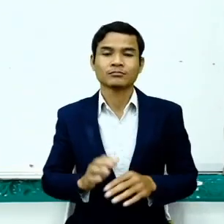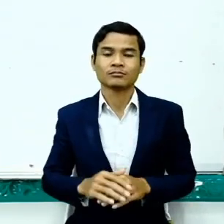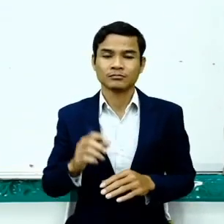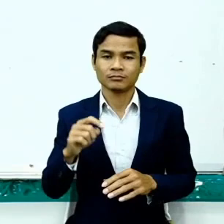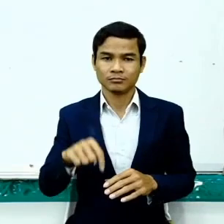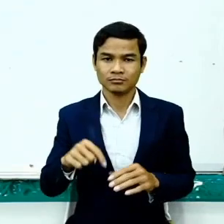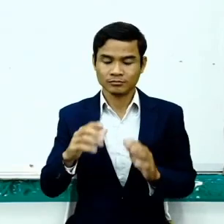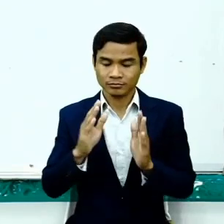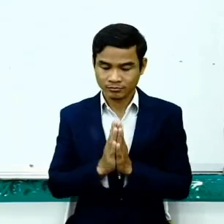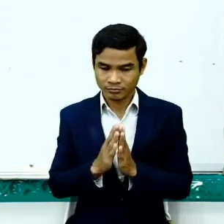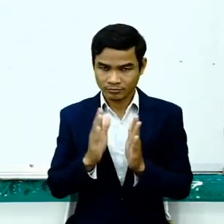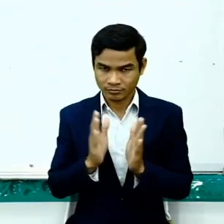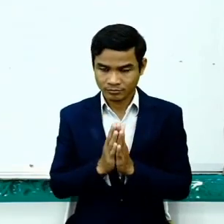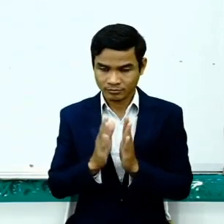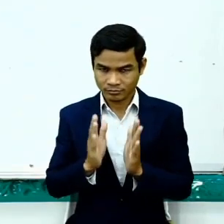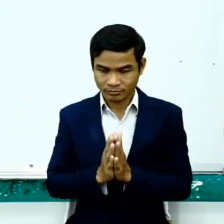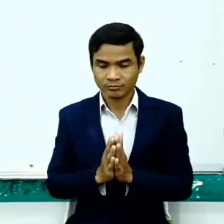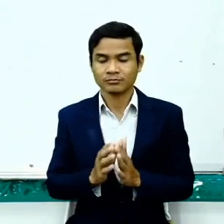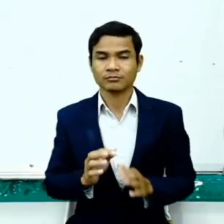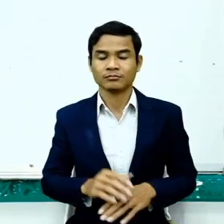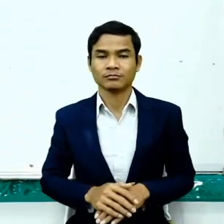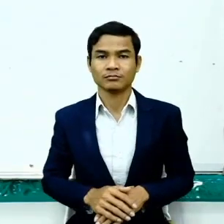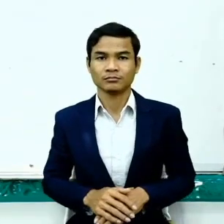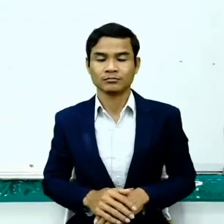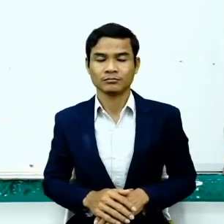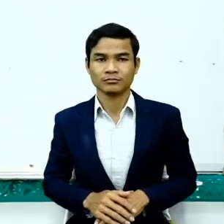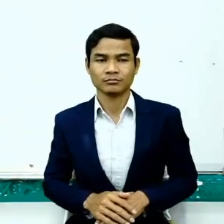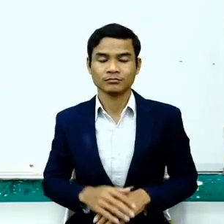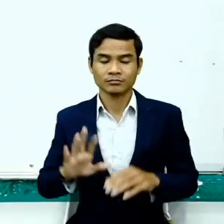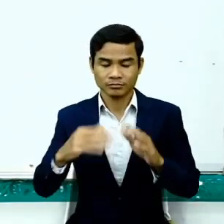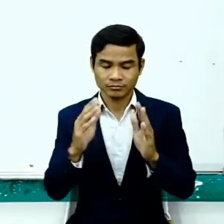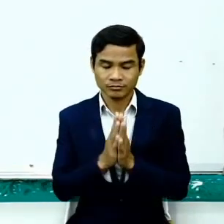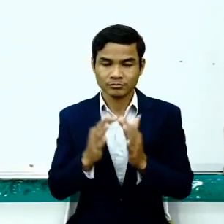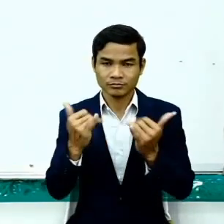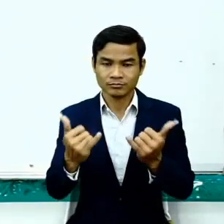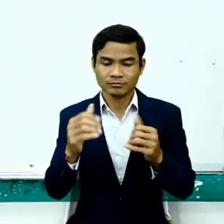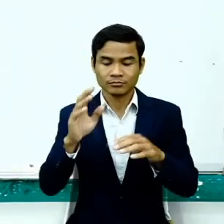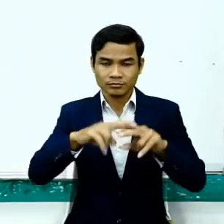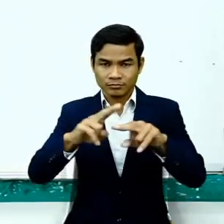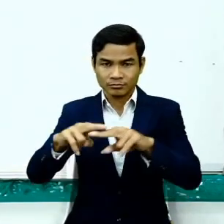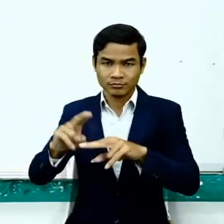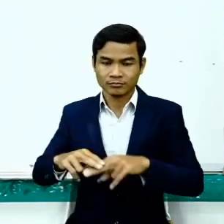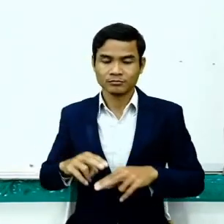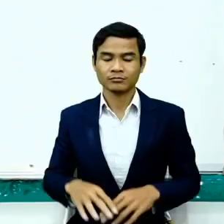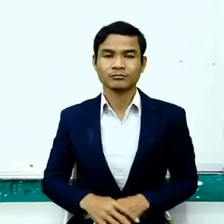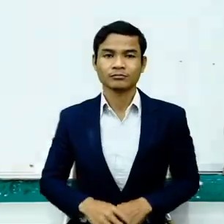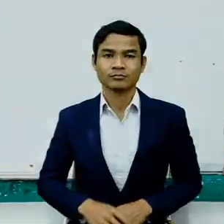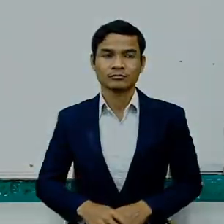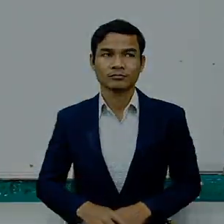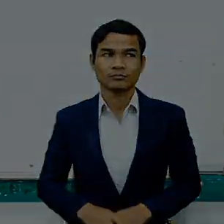bầy cớm mũi pí bầy chà là ổn nè hả lời con cứ cho huynh